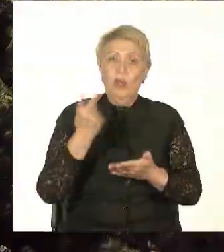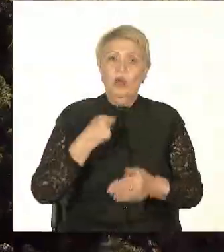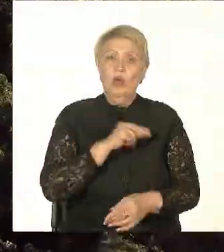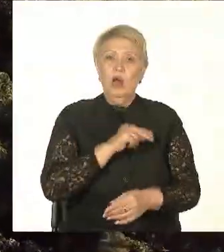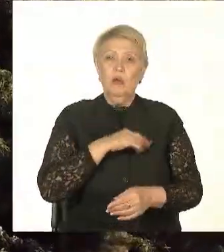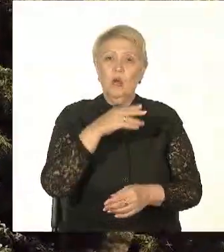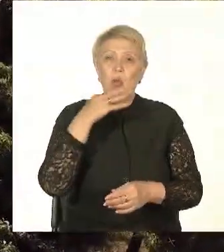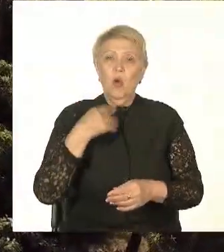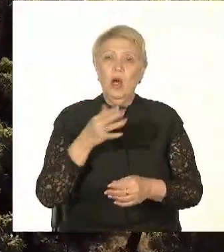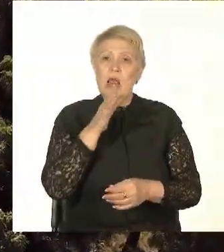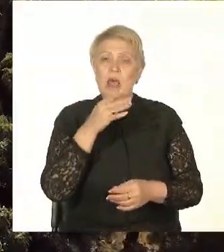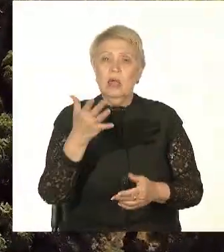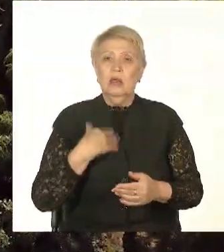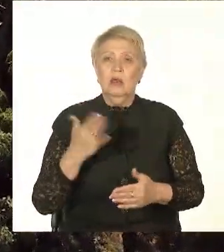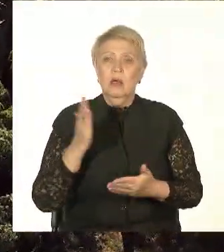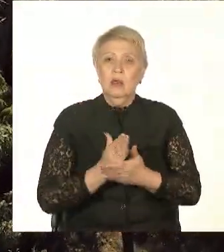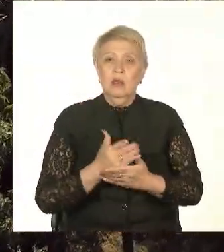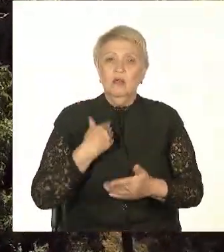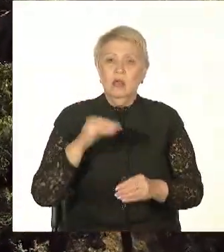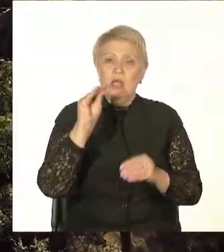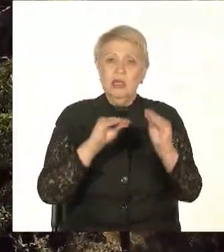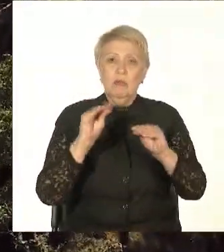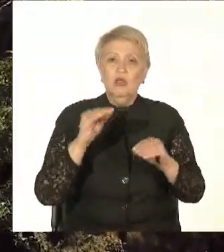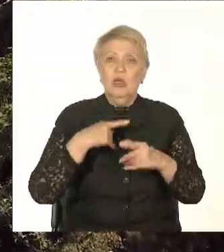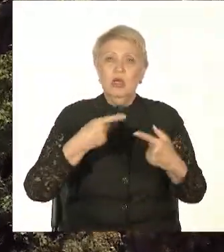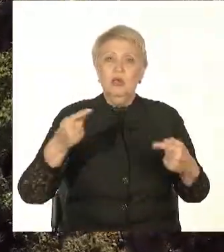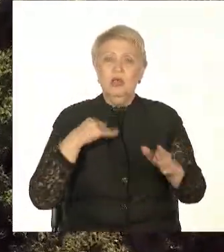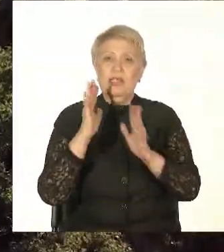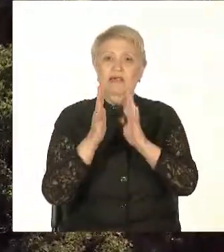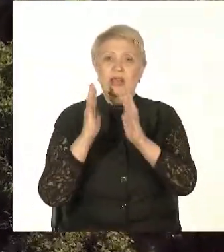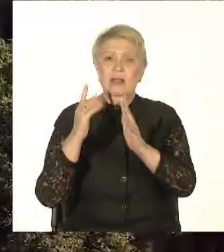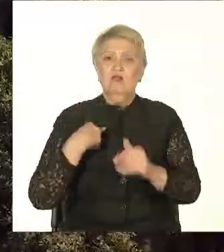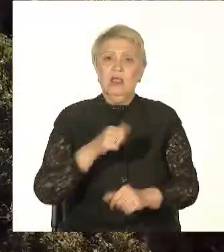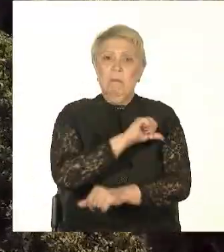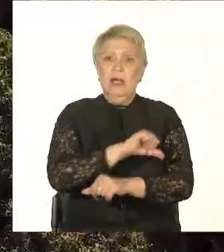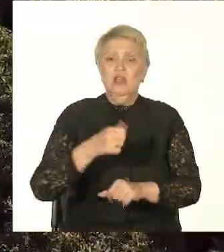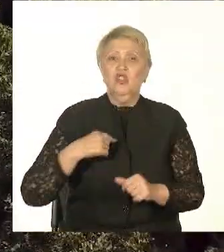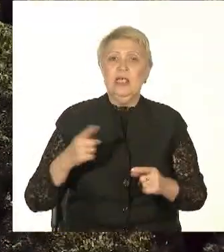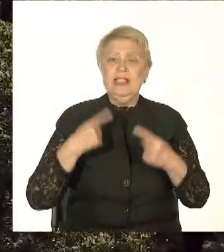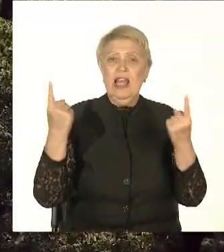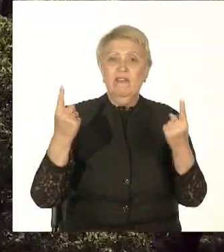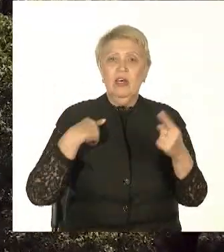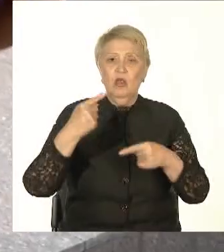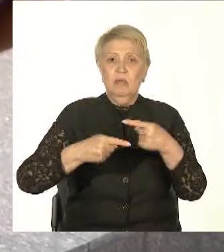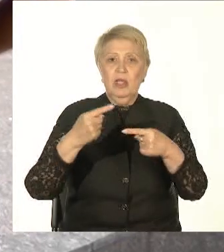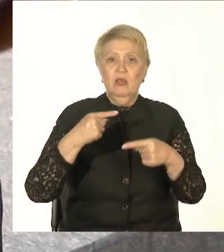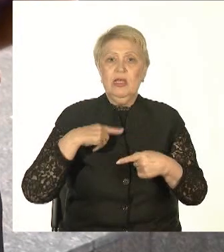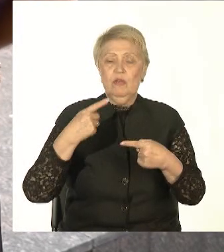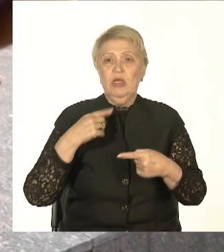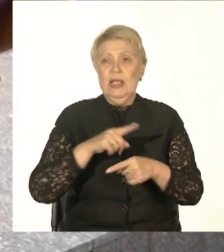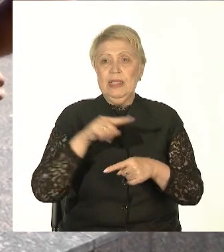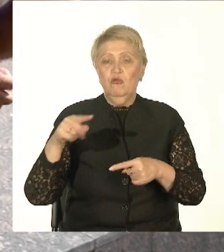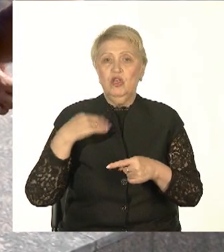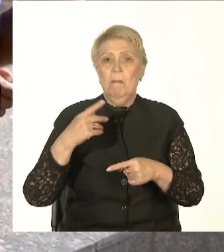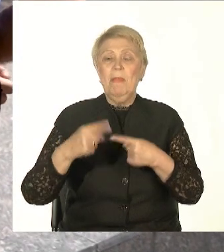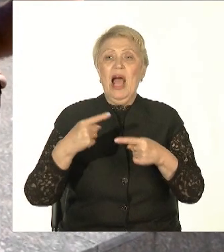десятилетиями, выкованный в боях, запечатленный во всех элементах сквера пограничной славы, передается следующим поколениям. Все делается для